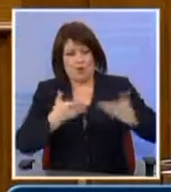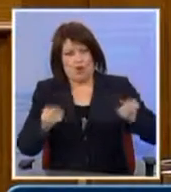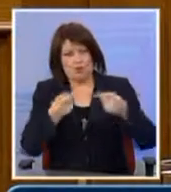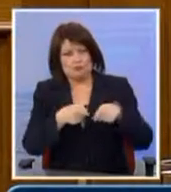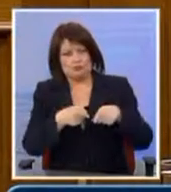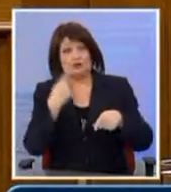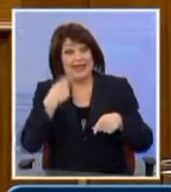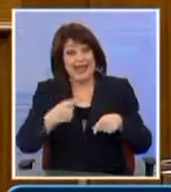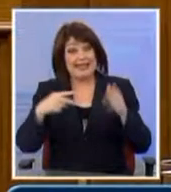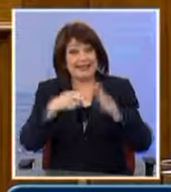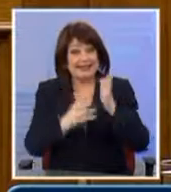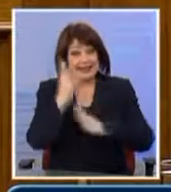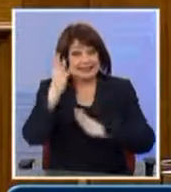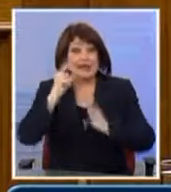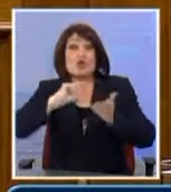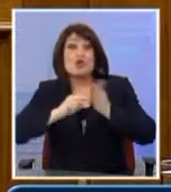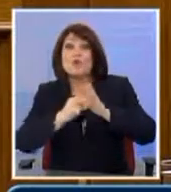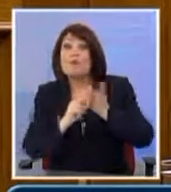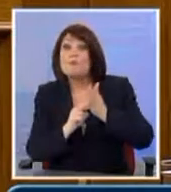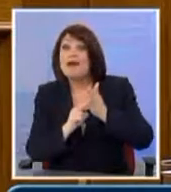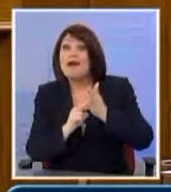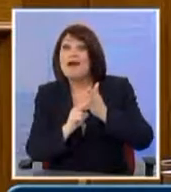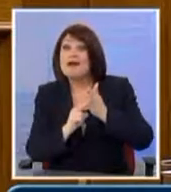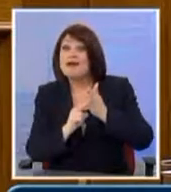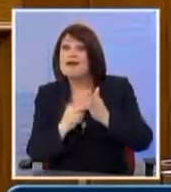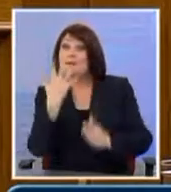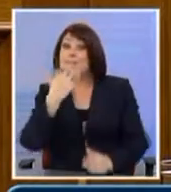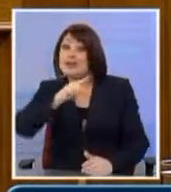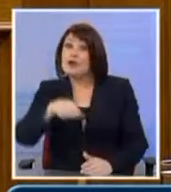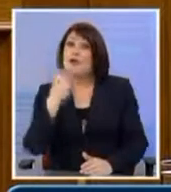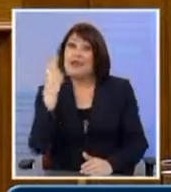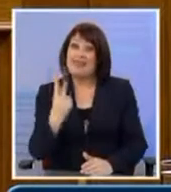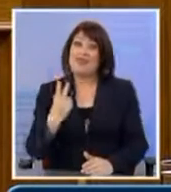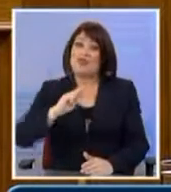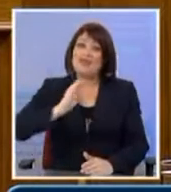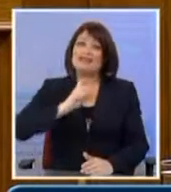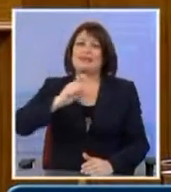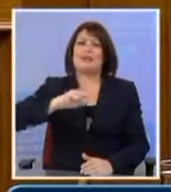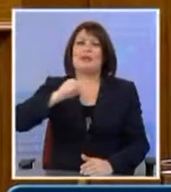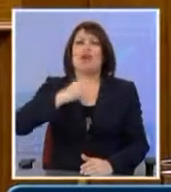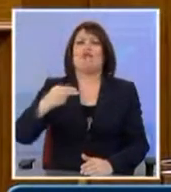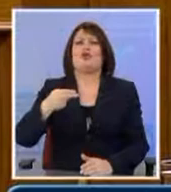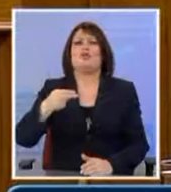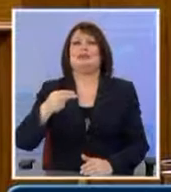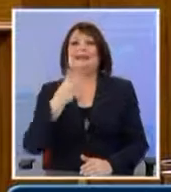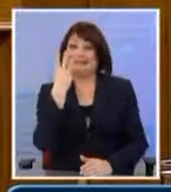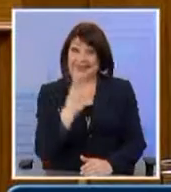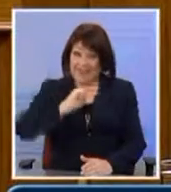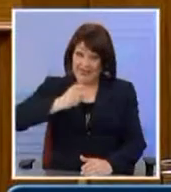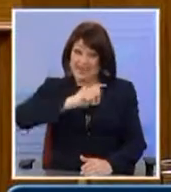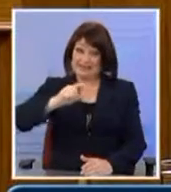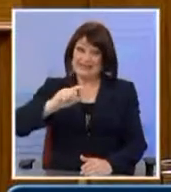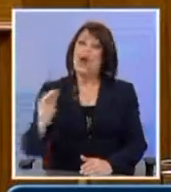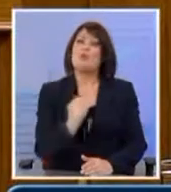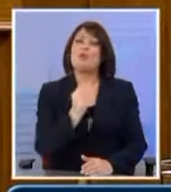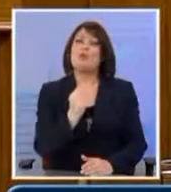για το 2014 εξοικονομήσεις πόρων της τάξης των 5,2 δισεκατομμυρίων ευρώ, εκ των οποίων 3 δισεκατομμύρια ευρώ προέρχονται